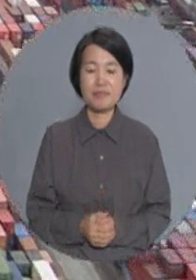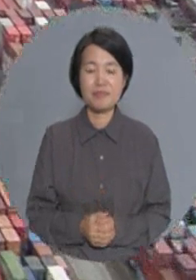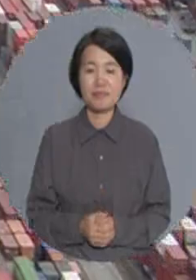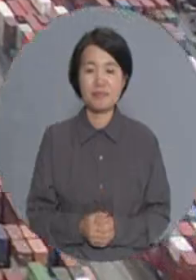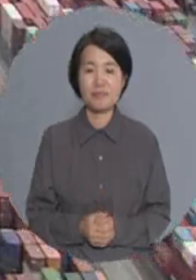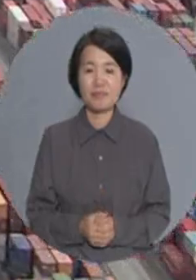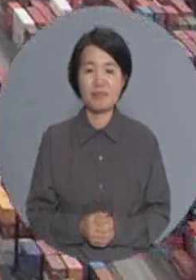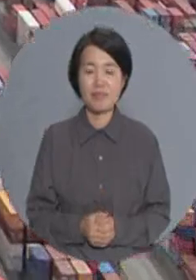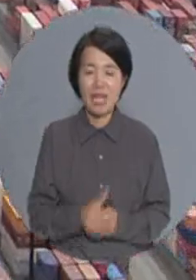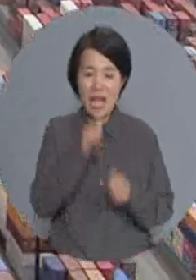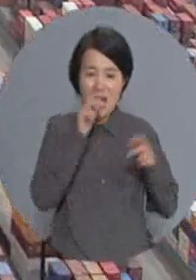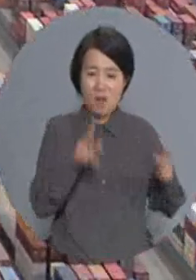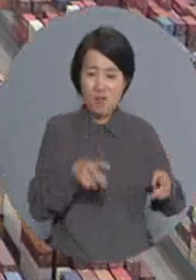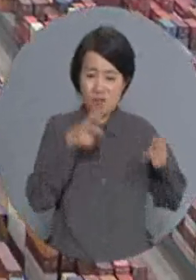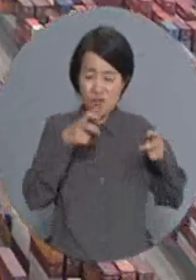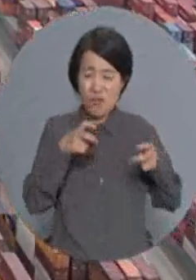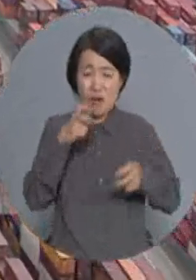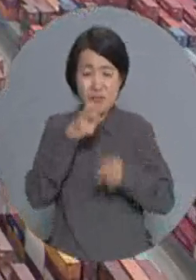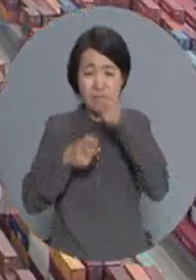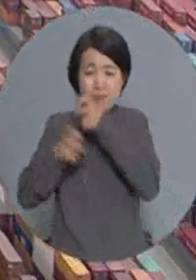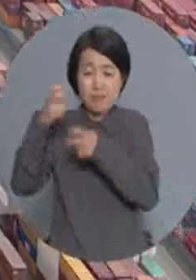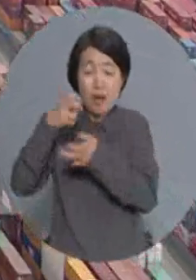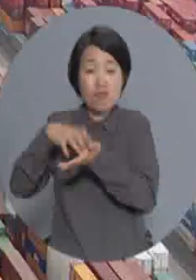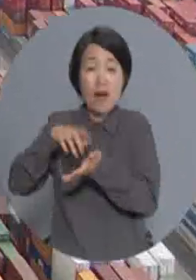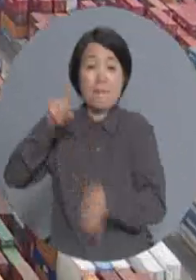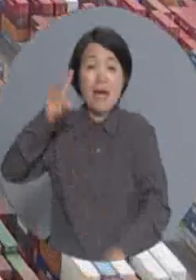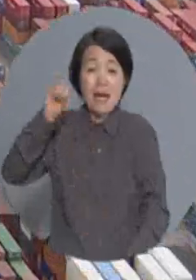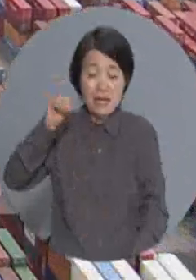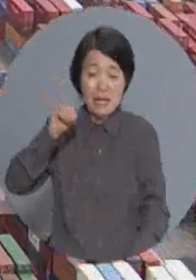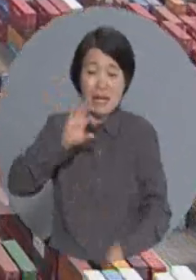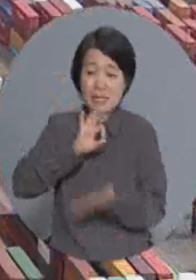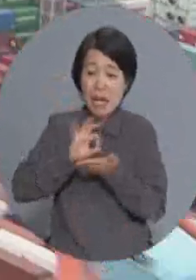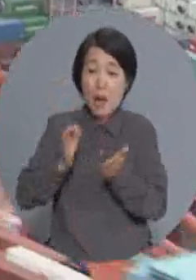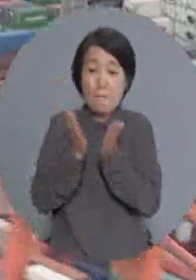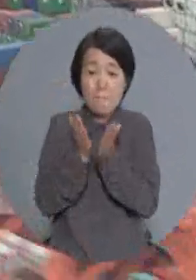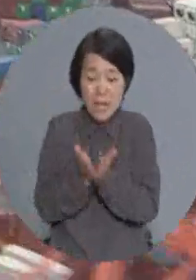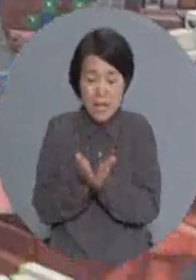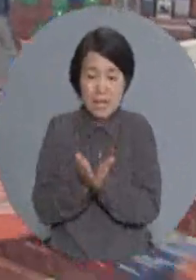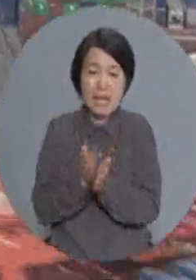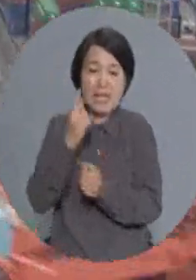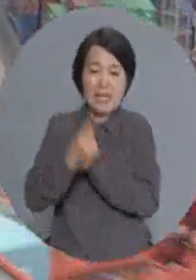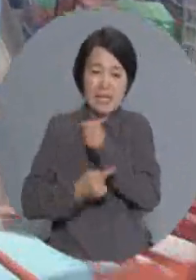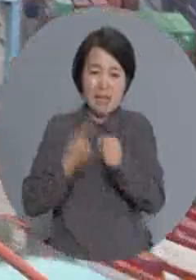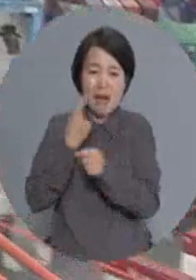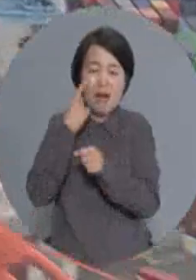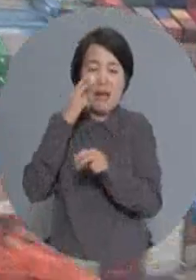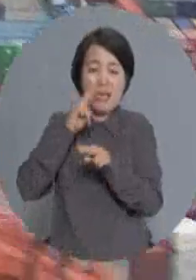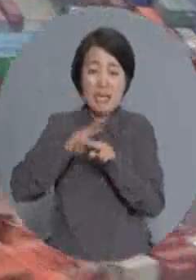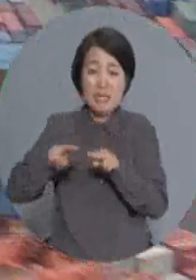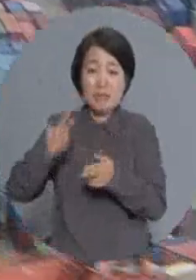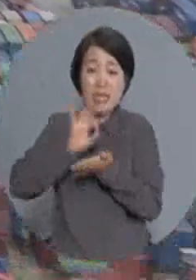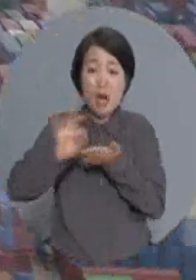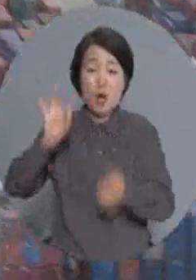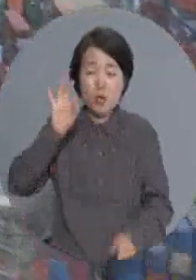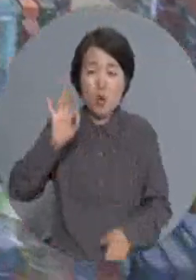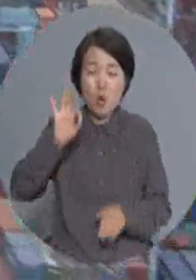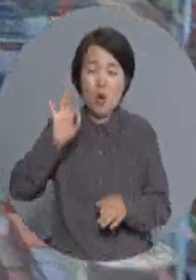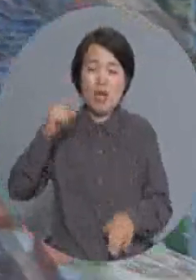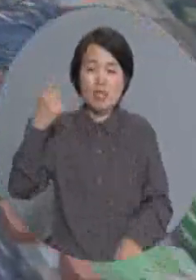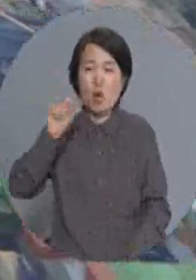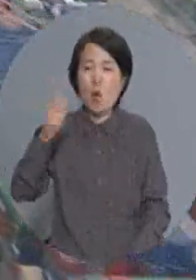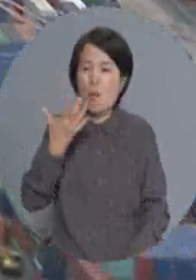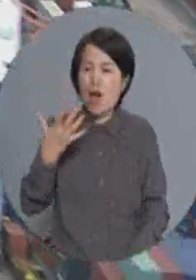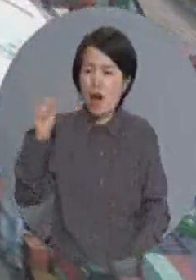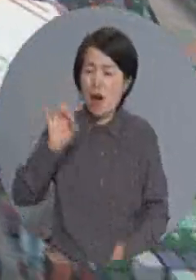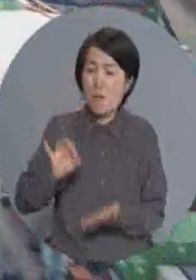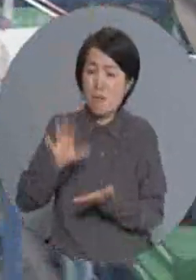컨테이너 만개를 실을 수 있는 선박이 소비하는 연료는 연간 1500억원에 달합니다 비용도 크지만 황산화 계열에